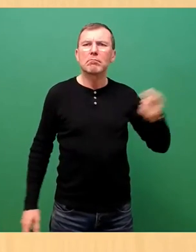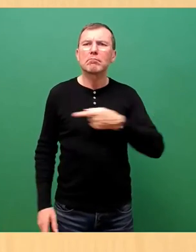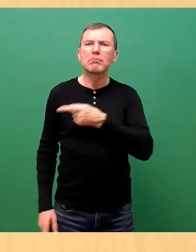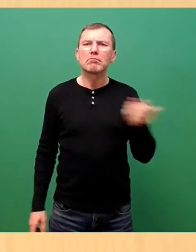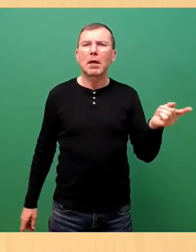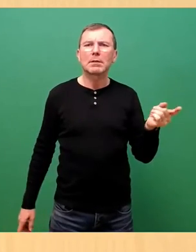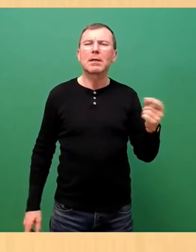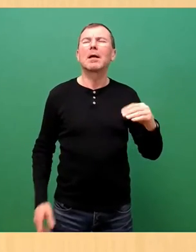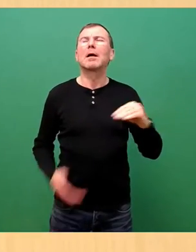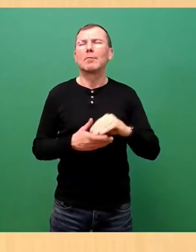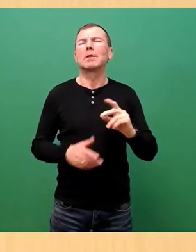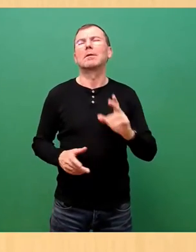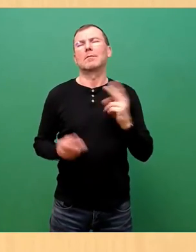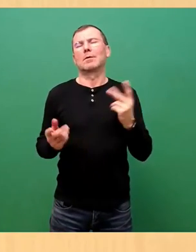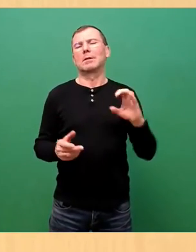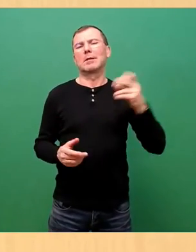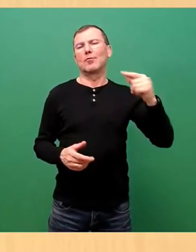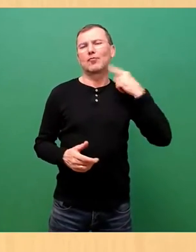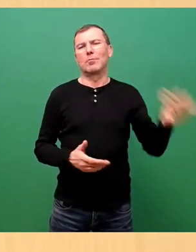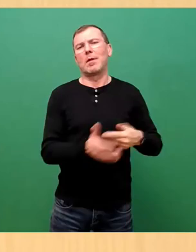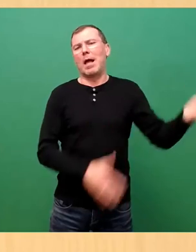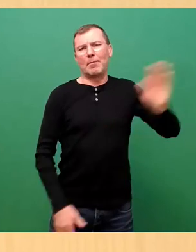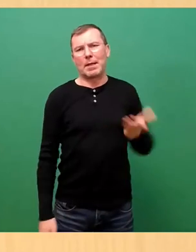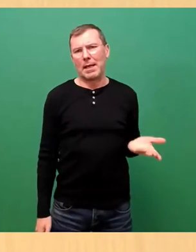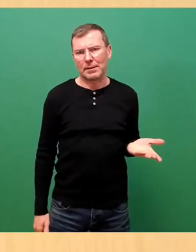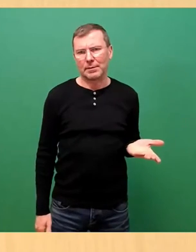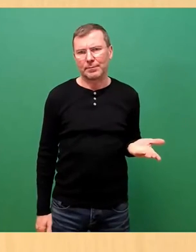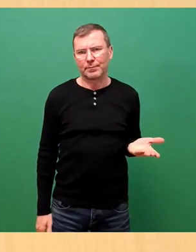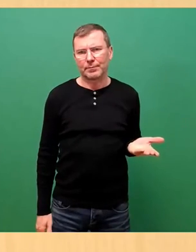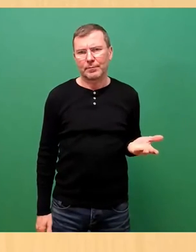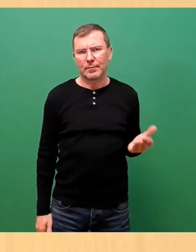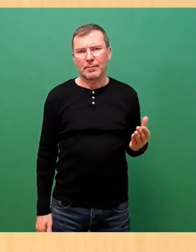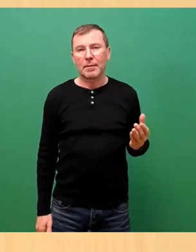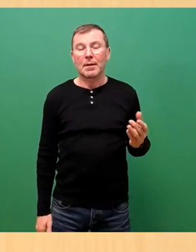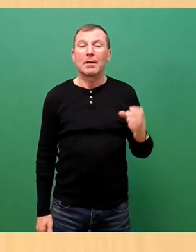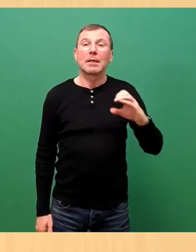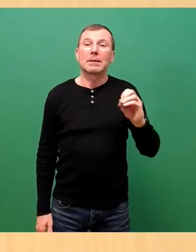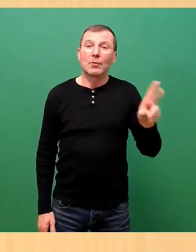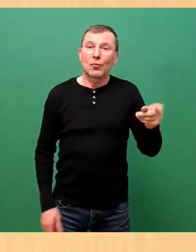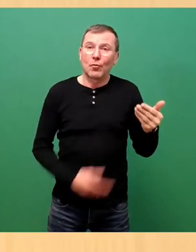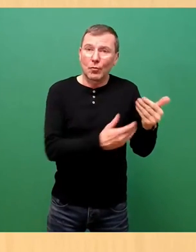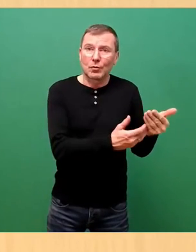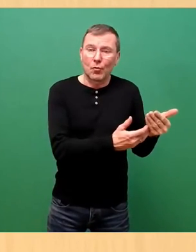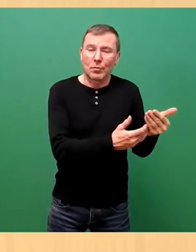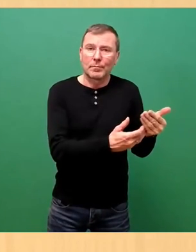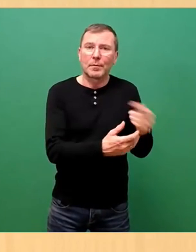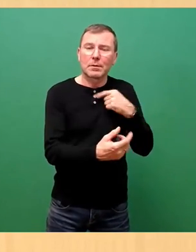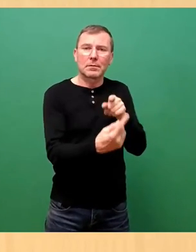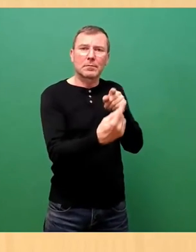CDU selbstverständlich abgelehnt worden. Und das sage ich jetzt noch mal ganz bewusst auch noch mal an die Adresse von Herrn